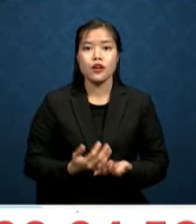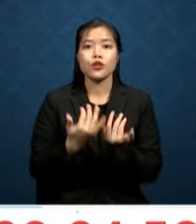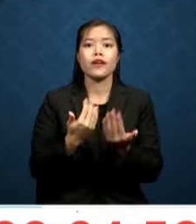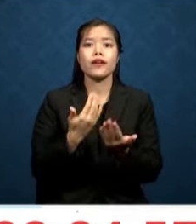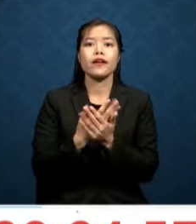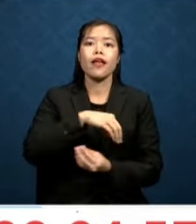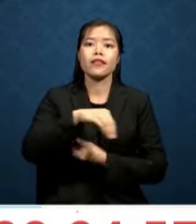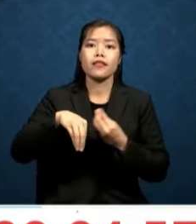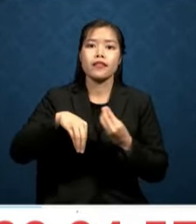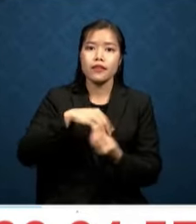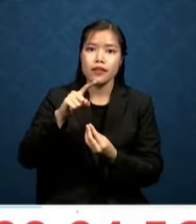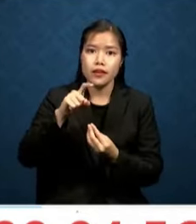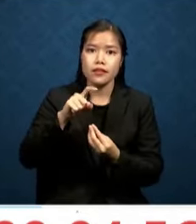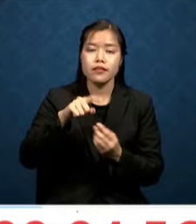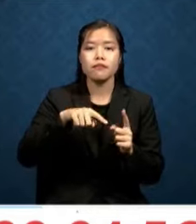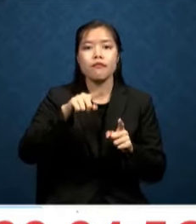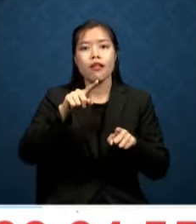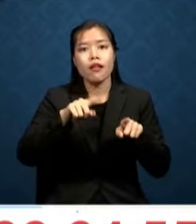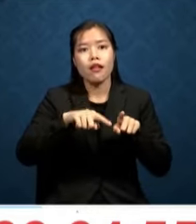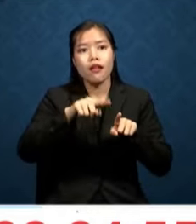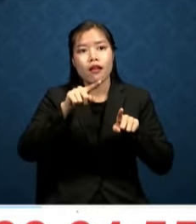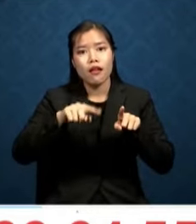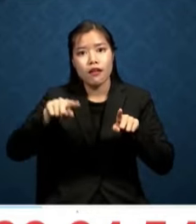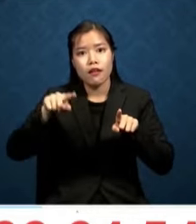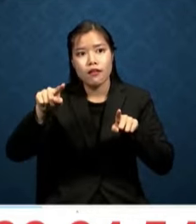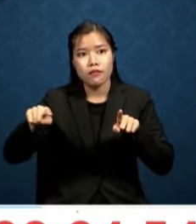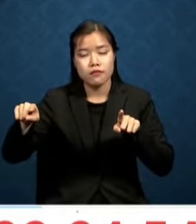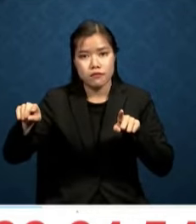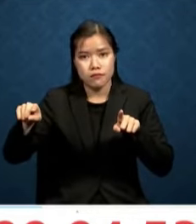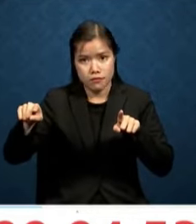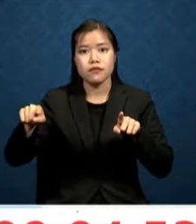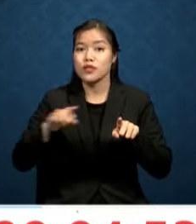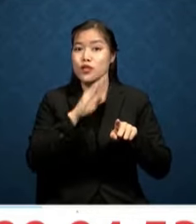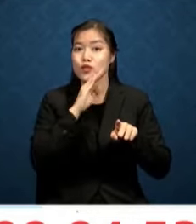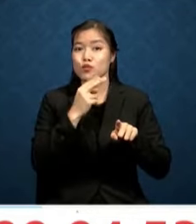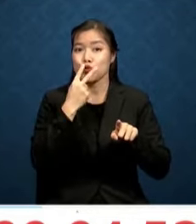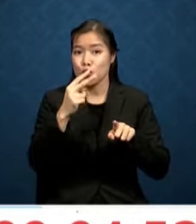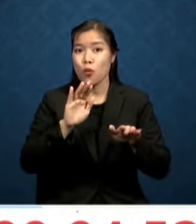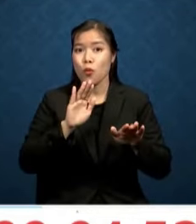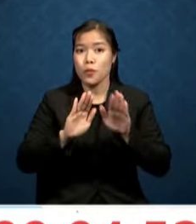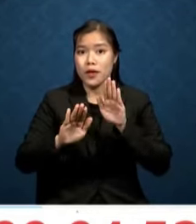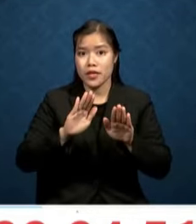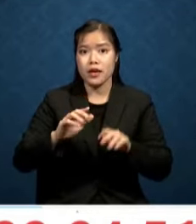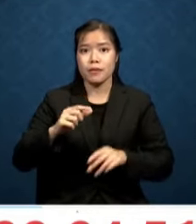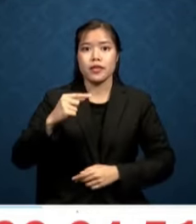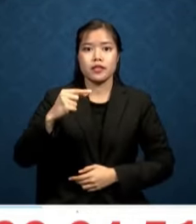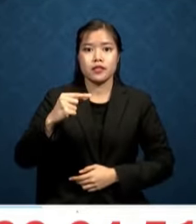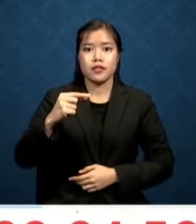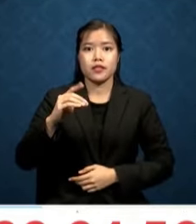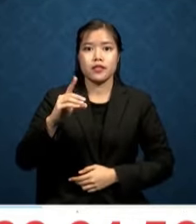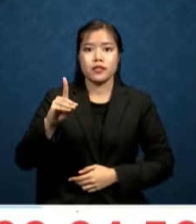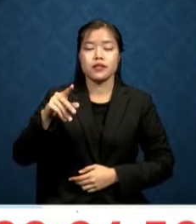อดูจากการเจริญเติบโตของเศรษฐกิจหรือเทียบเท่า GDP ผมมั่นใจน